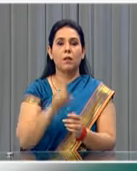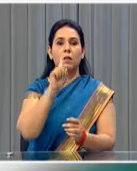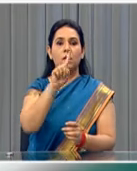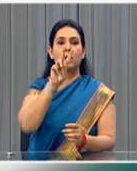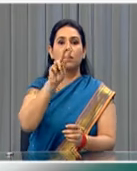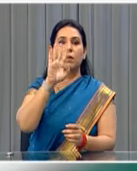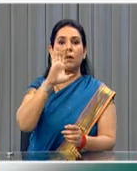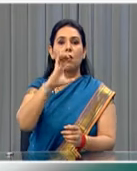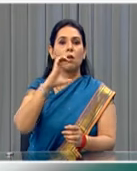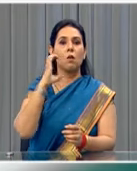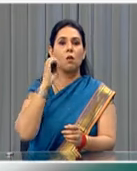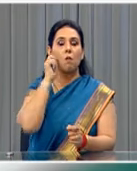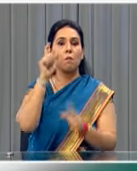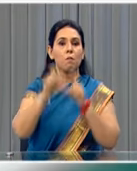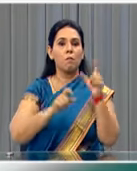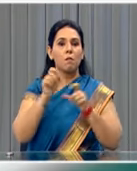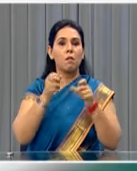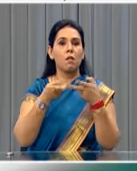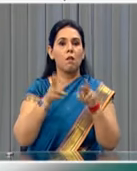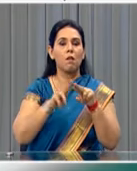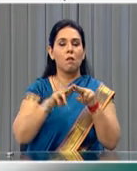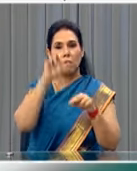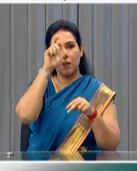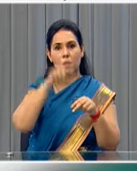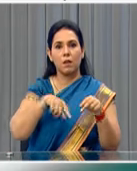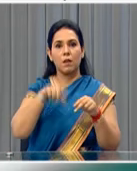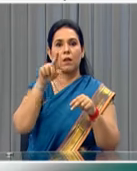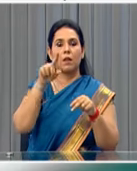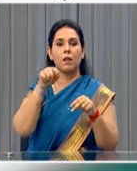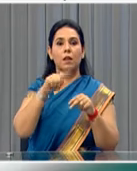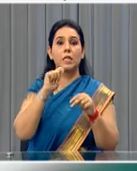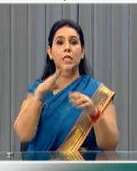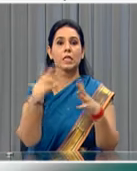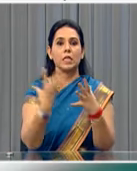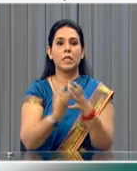125 करोड़ देशवासियों की बृहद टीम है।